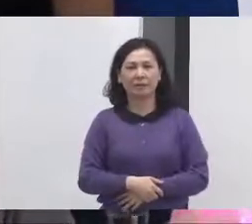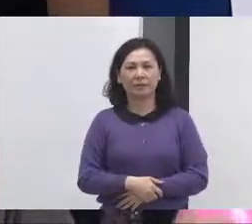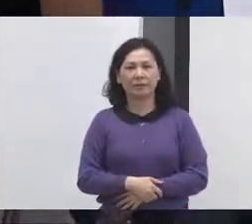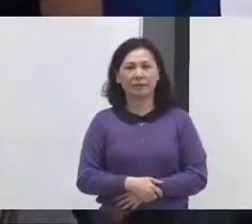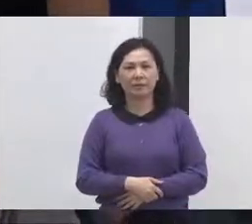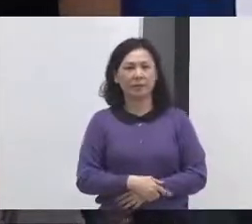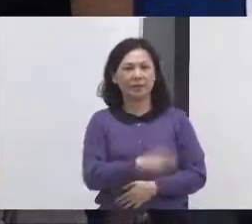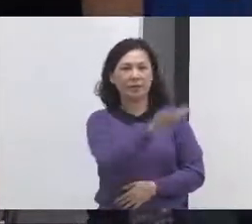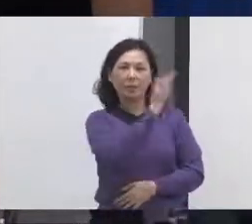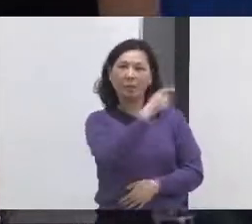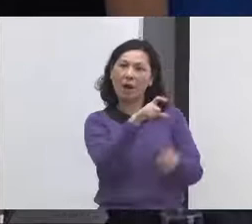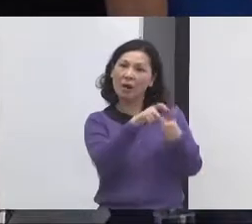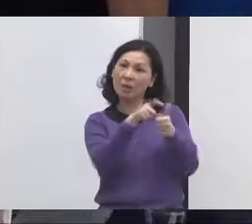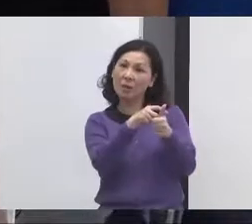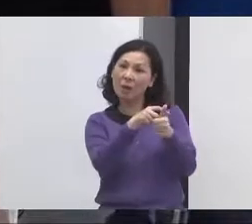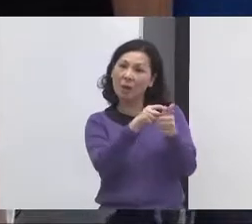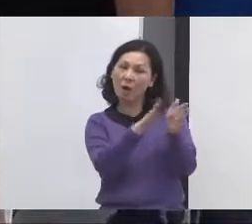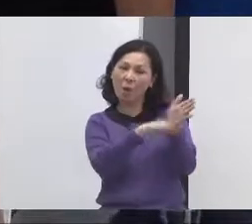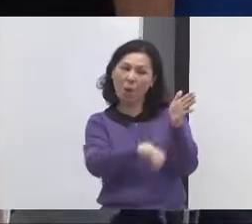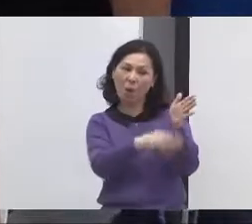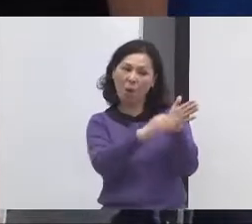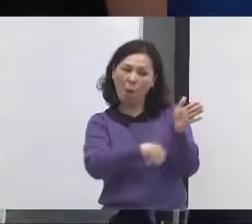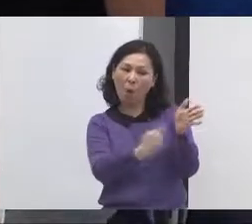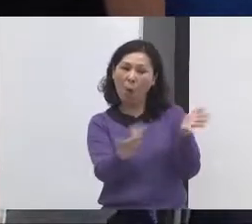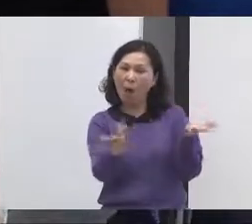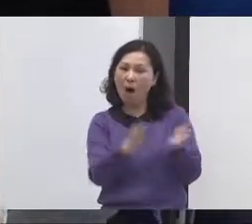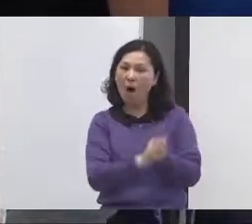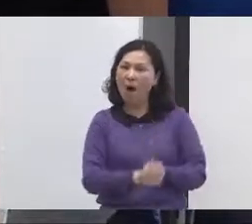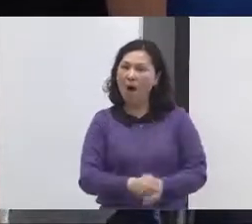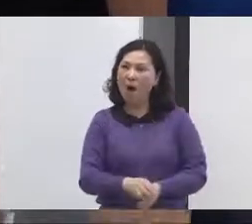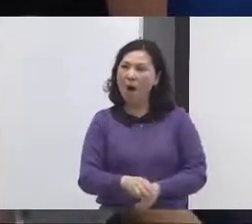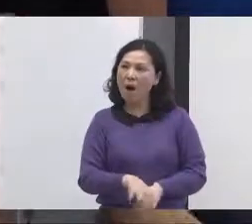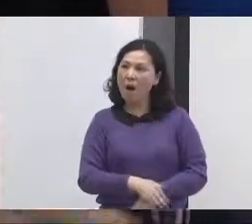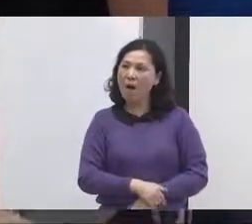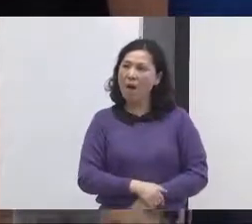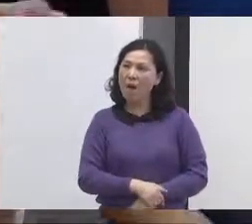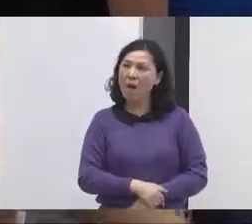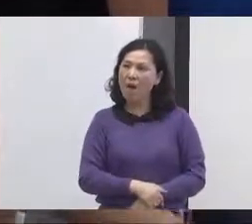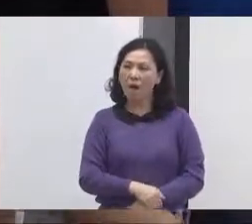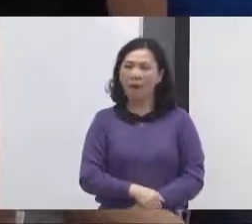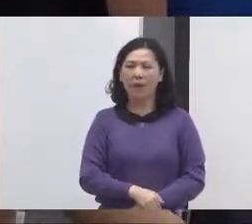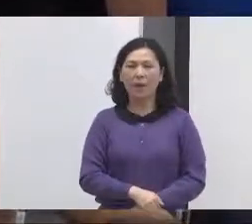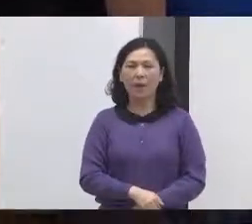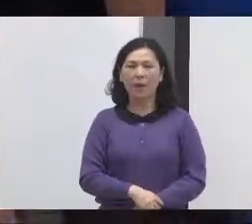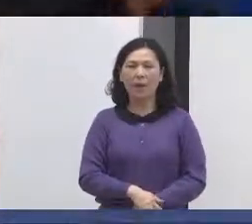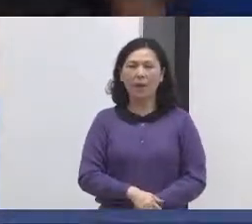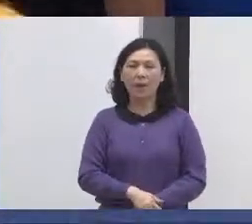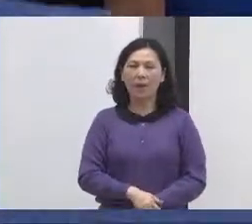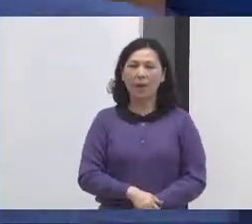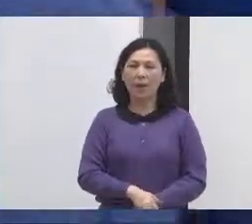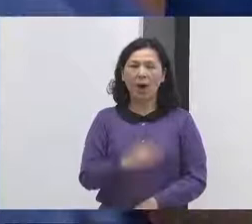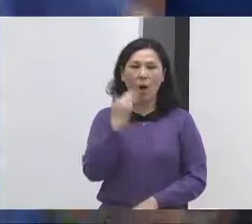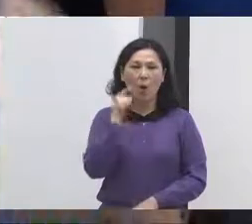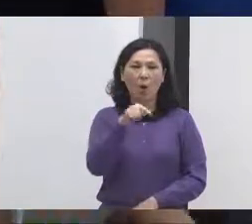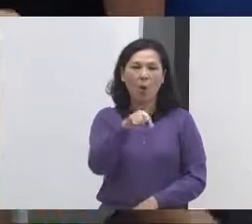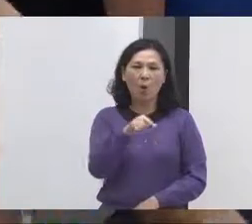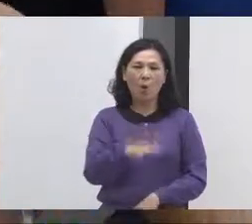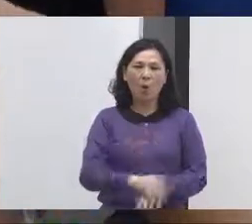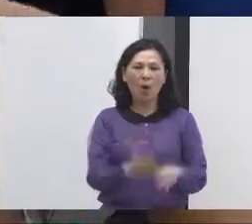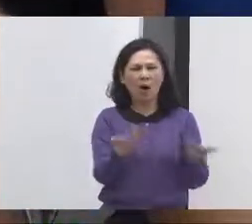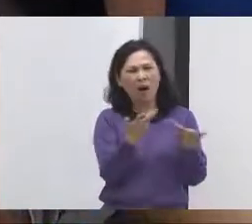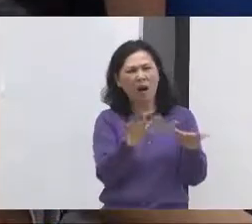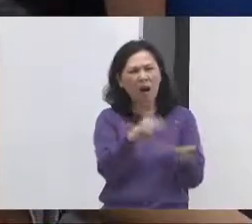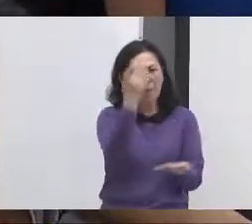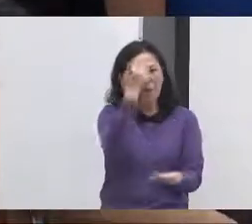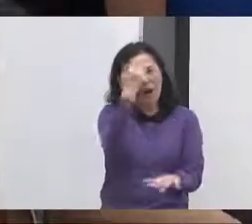被拿掉了？ 回答就会被拿？你是说一秒被代表吗？ 不是，就是如果事情要变得这么麻烦的